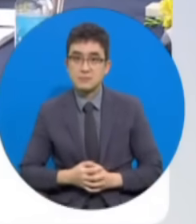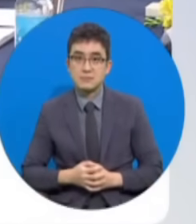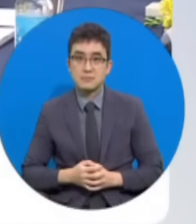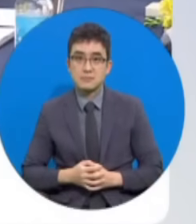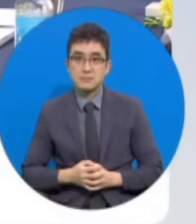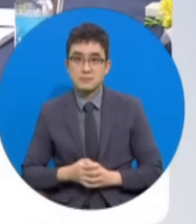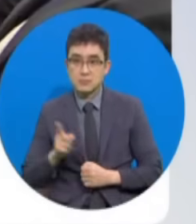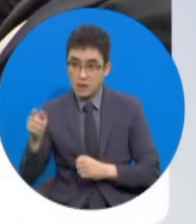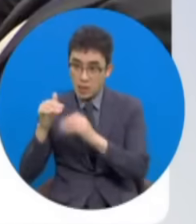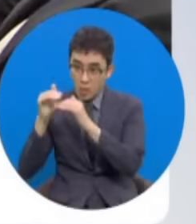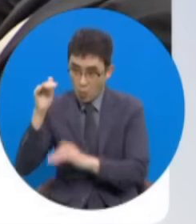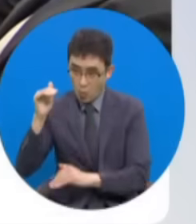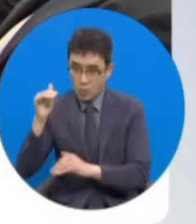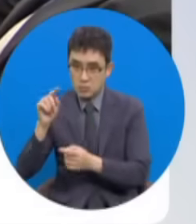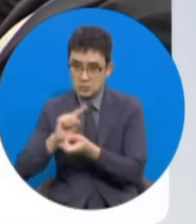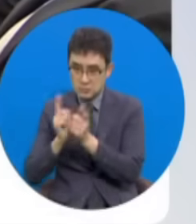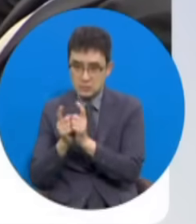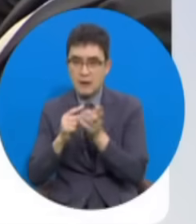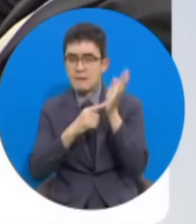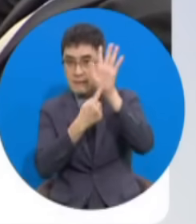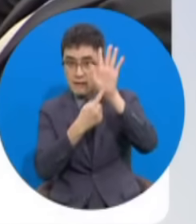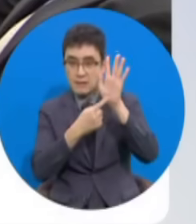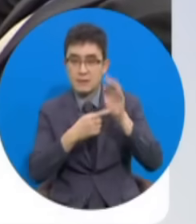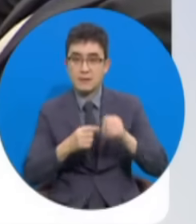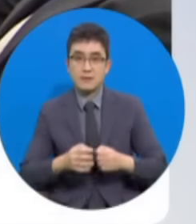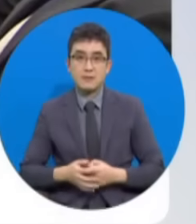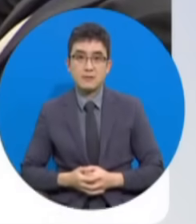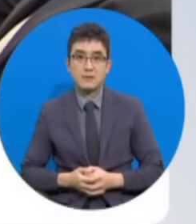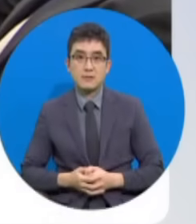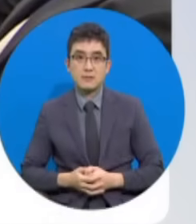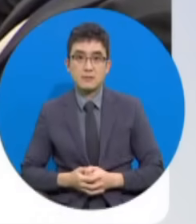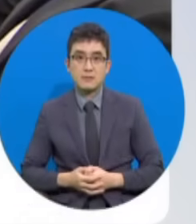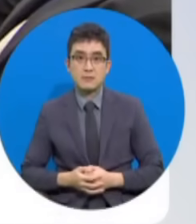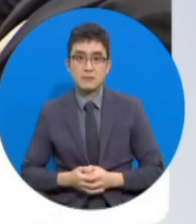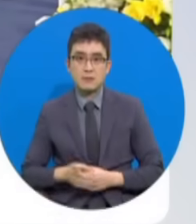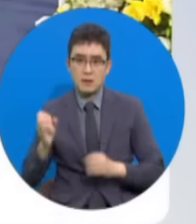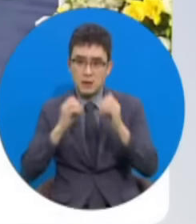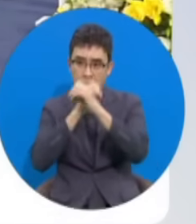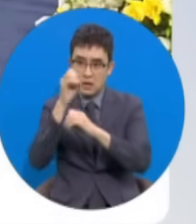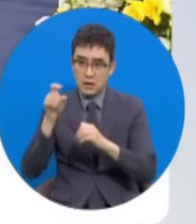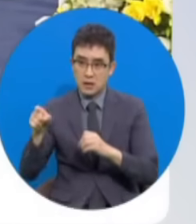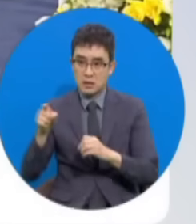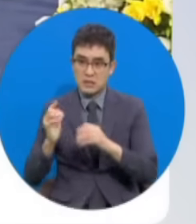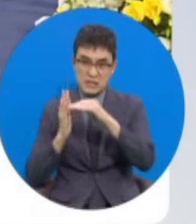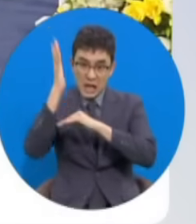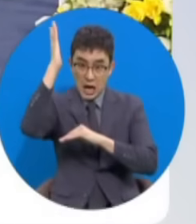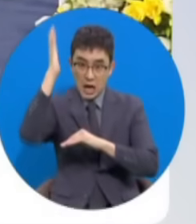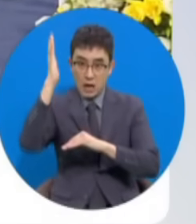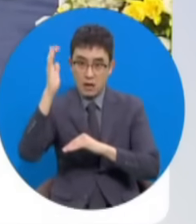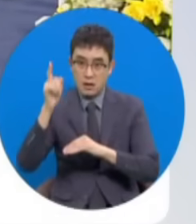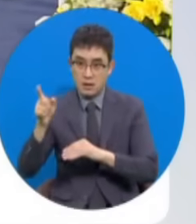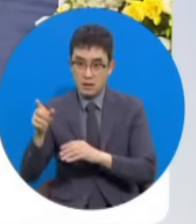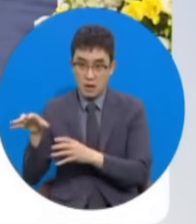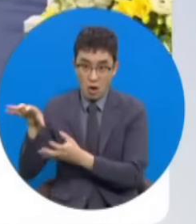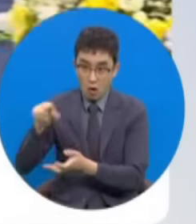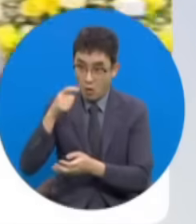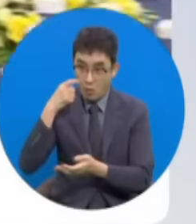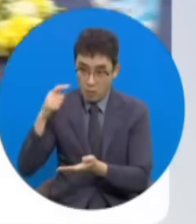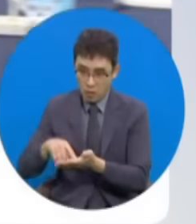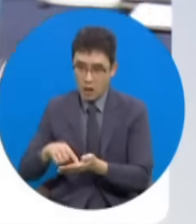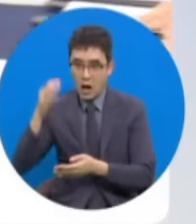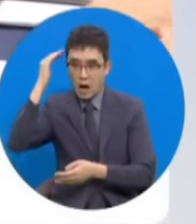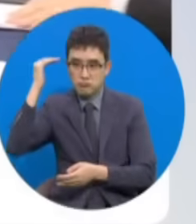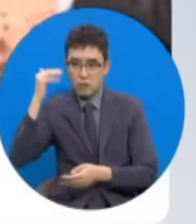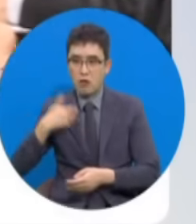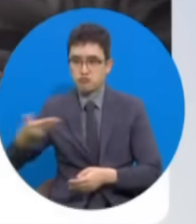모니터링하는 내용들을 즉각적으로 공표를 할 수 있도록 해주고 여기에서 만약에 기준치 이상의 물질이 나오게 된다면 즉각적으로 대한민국 정부에